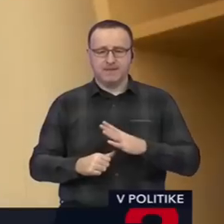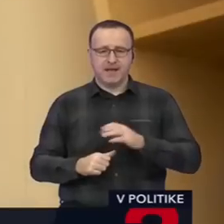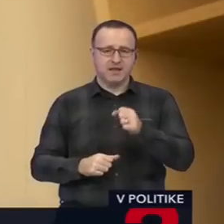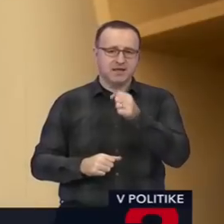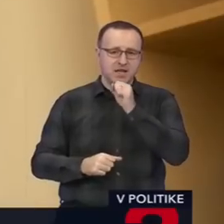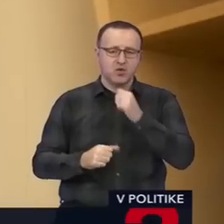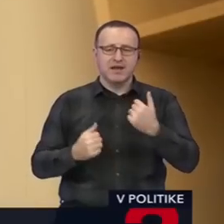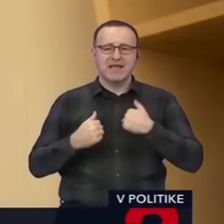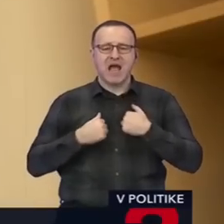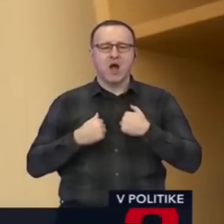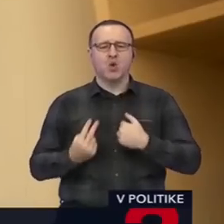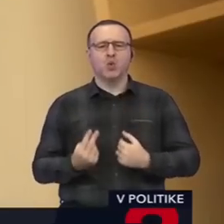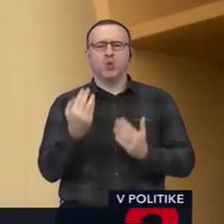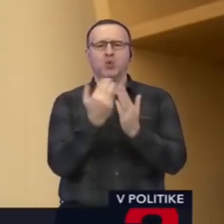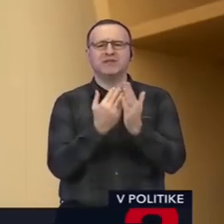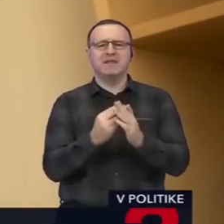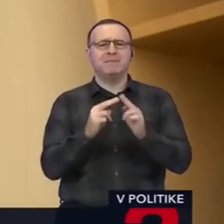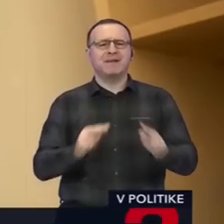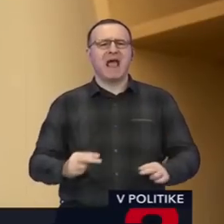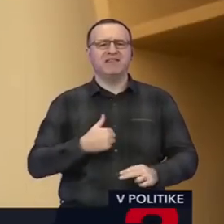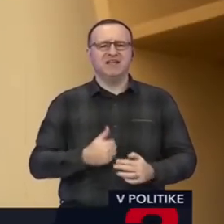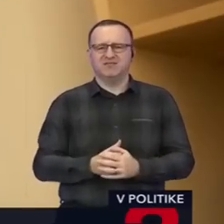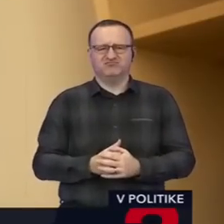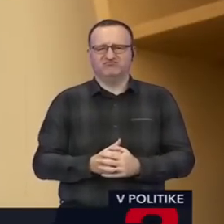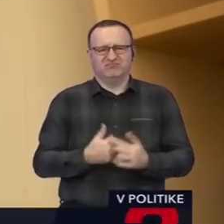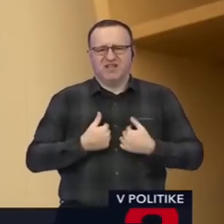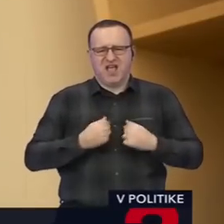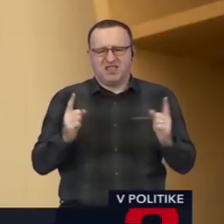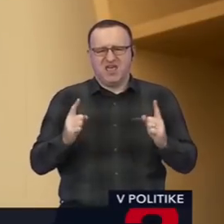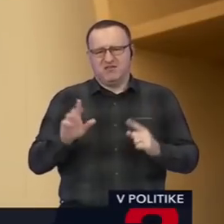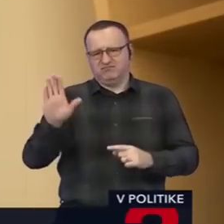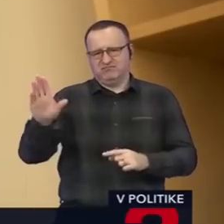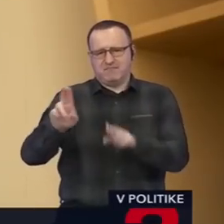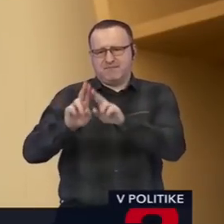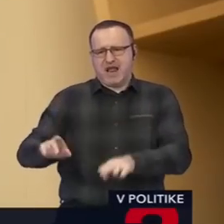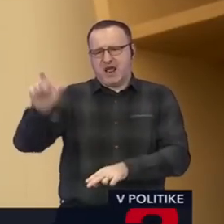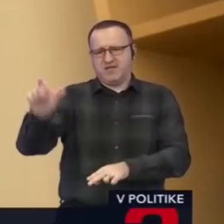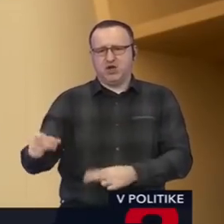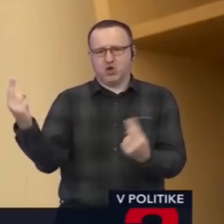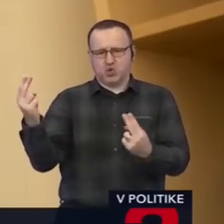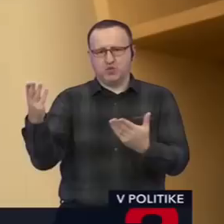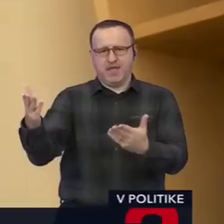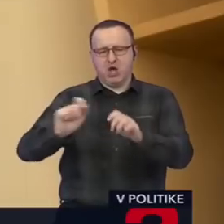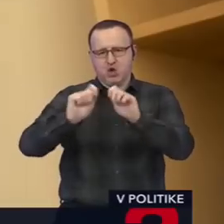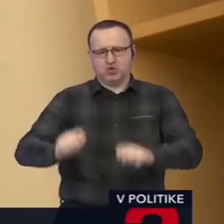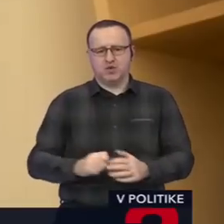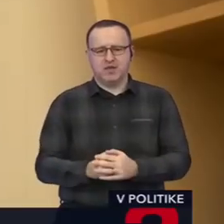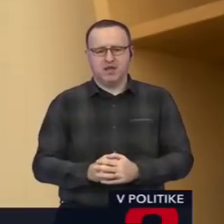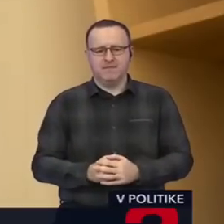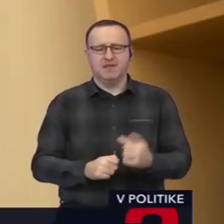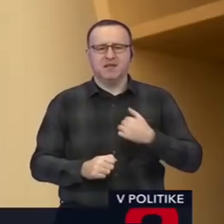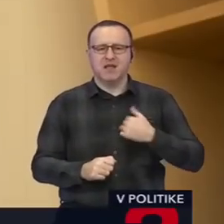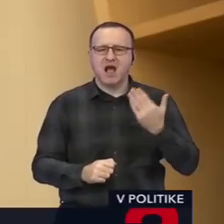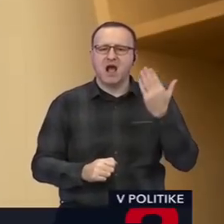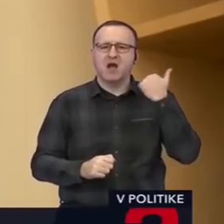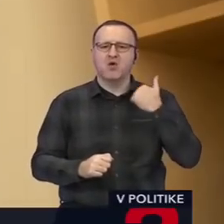som ústavný právnik. Túto otázku rád prenechám na nich. Ako človek s bezpečnostným pozadím, ktorý slúžil ako veľvyslanec pri